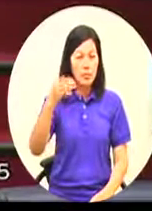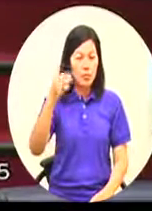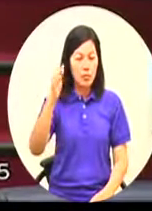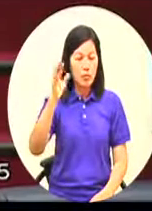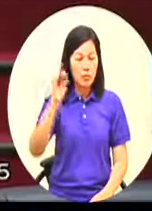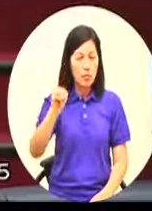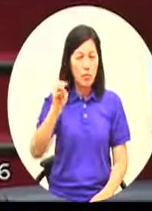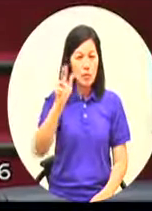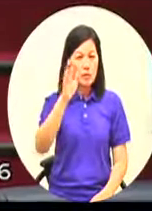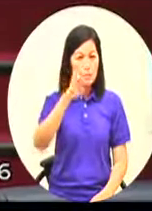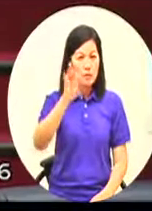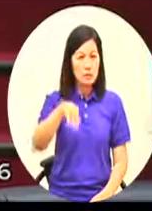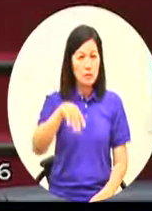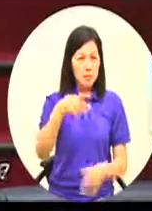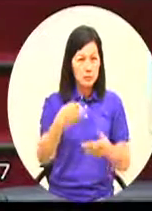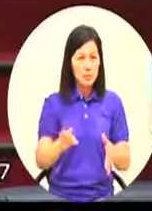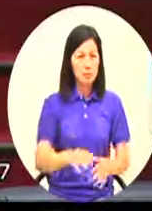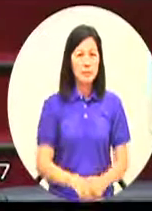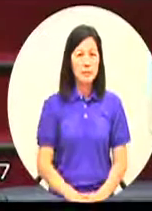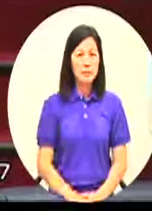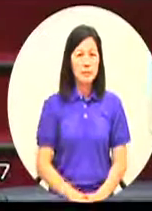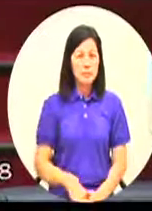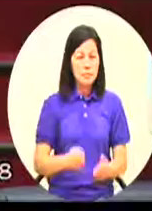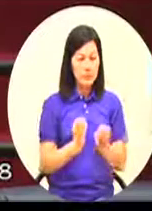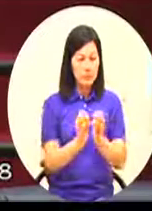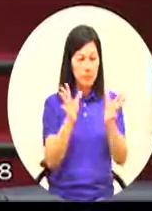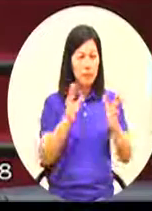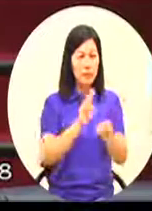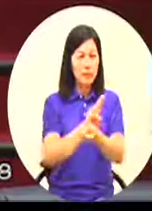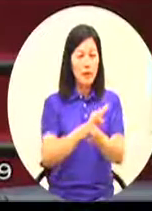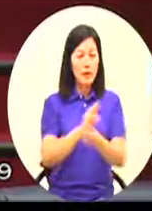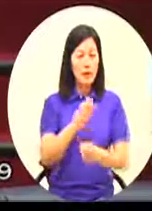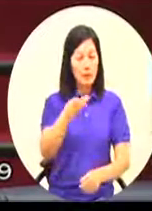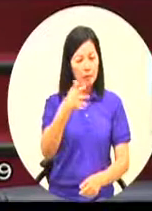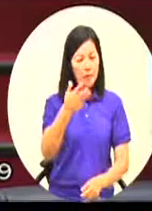1829万4570元，那我们茂林呢只有800万。